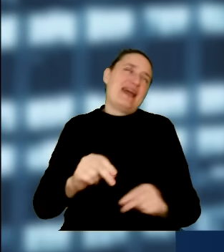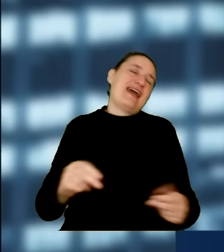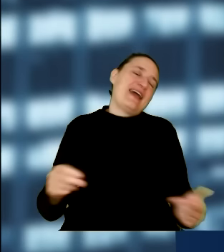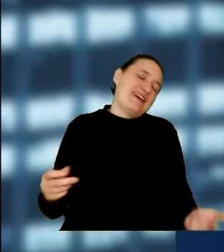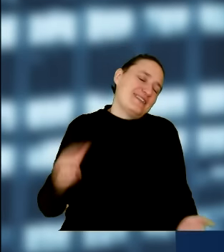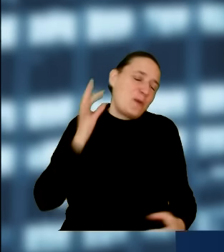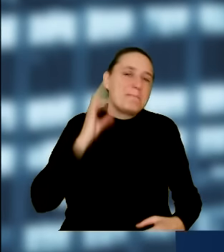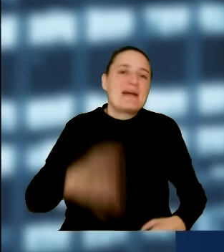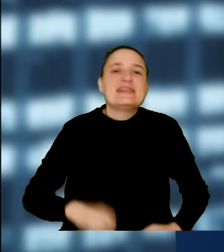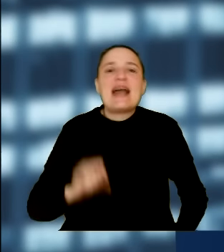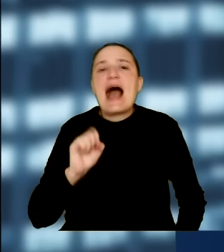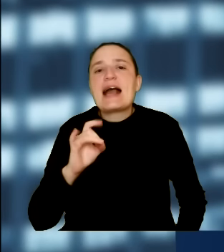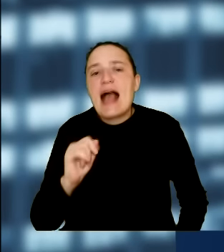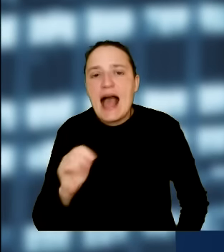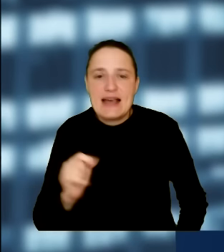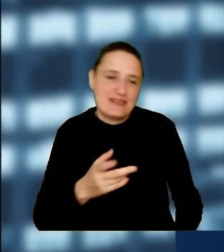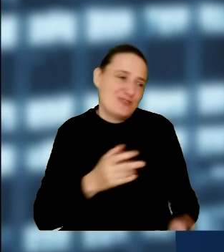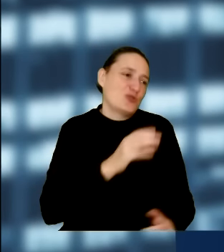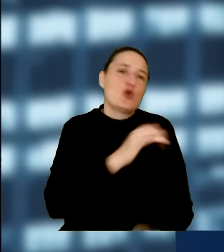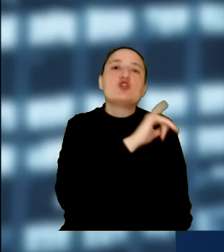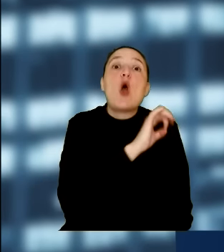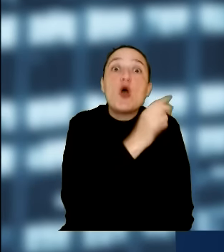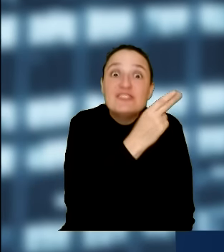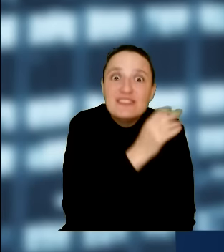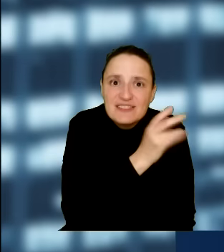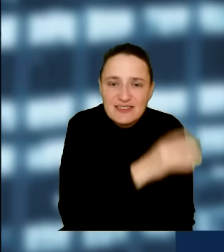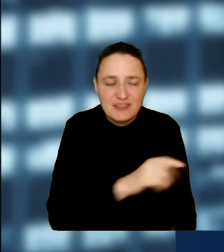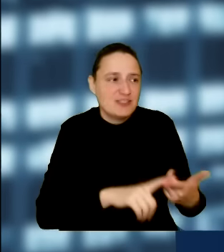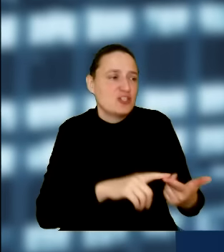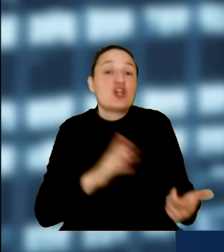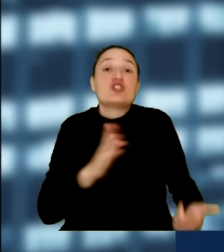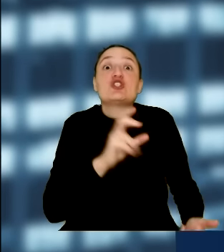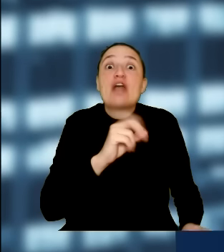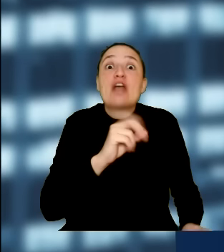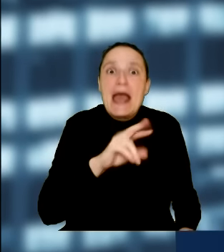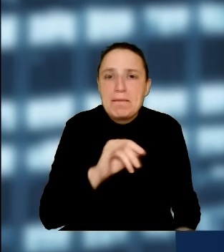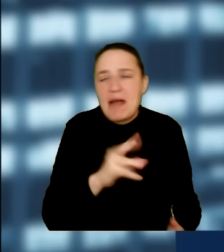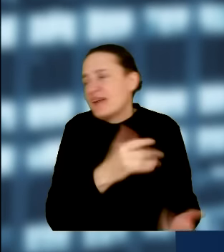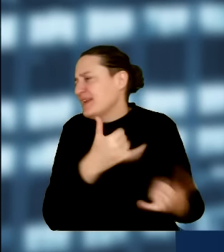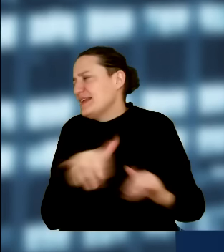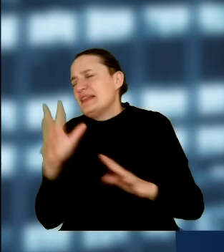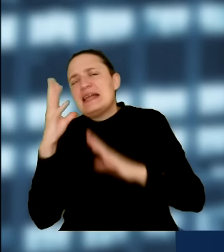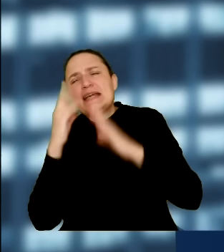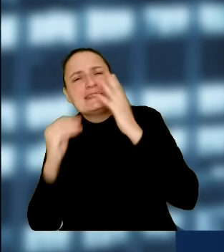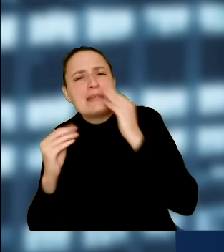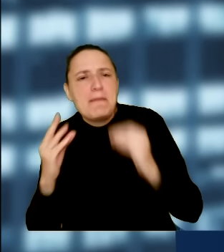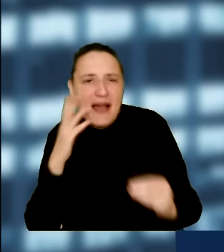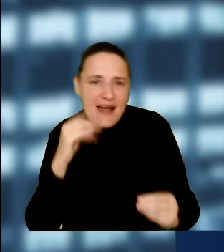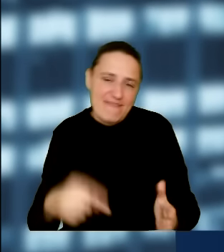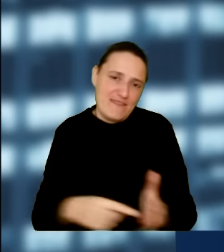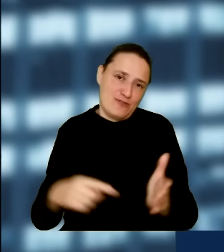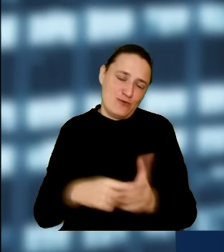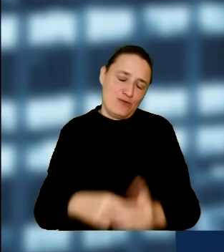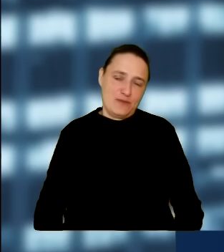taka komisja jak Tygodnińskiego czy tam Szczerby. Nie, to jest zupełnie inna zabawa. Tu w co innego będziemy się bawić. Pan